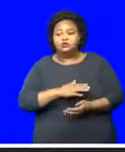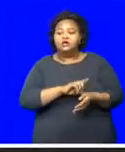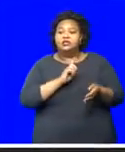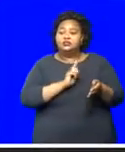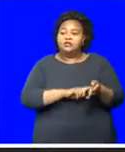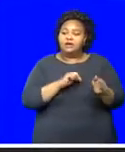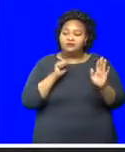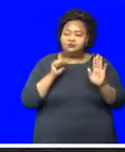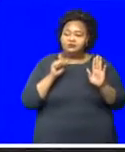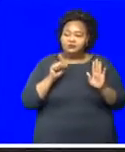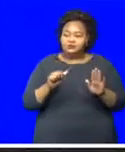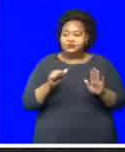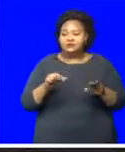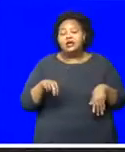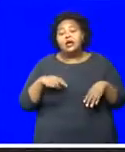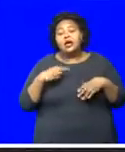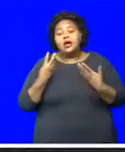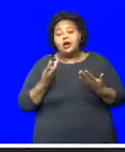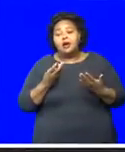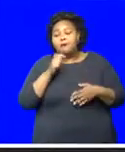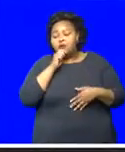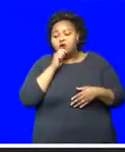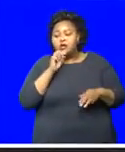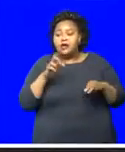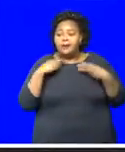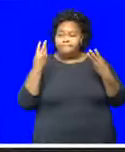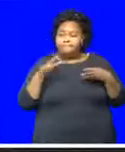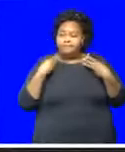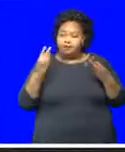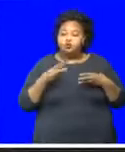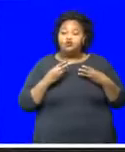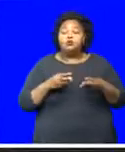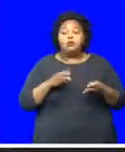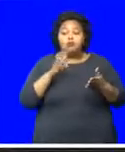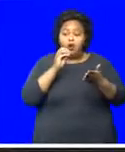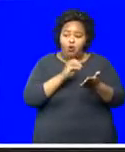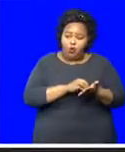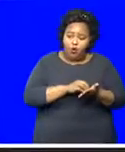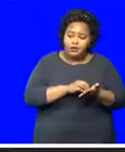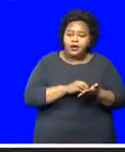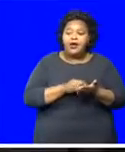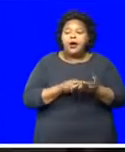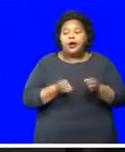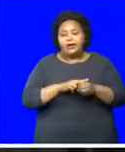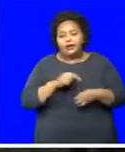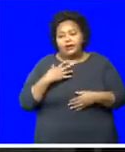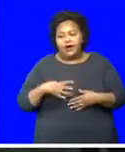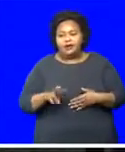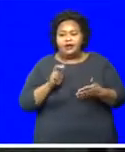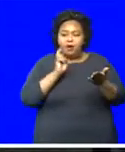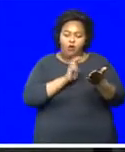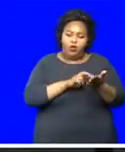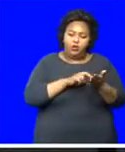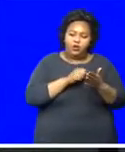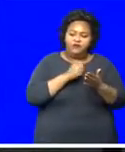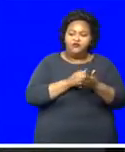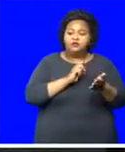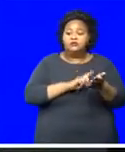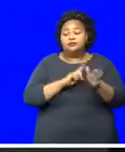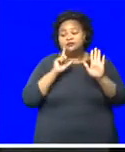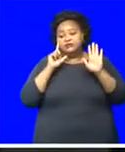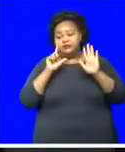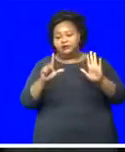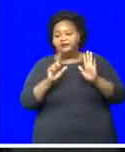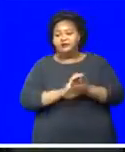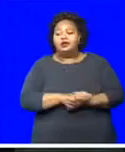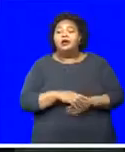hayi sitawubeka litshe siyabuya labanye bavele bahlala bahlalela lo 7 kusho ukuthi bekuyinvula bebayilangatelela kakhulu